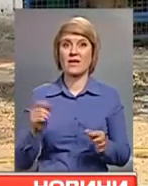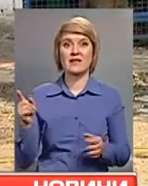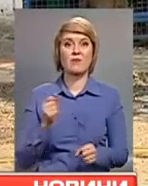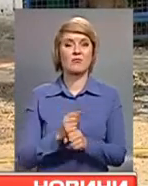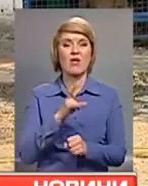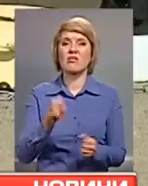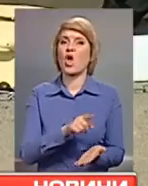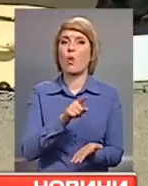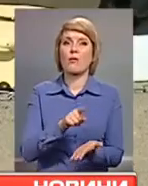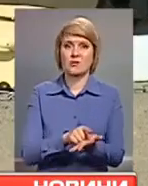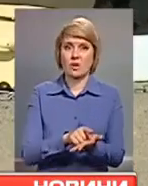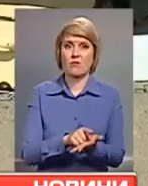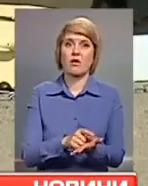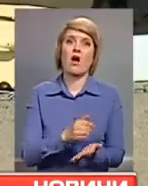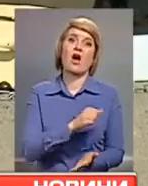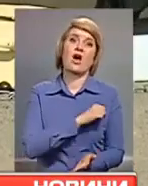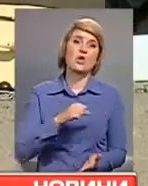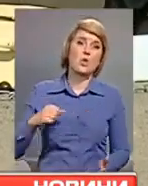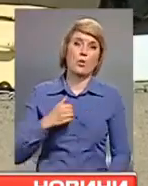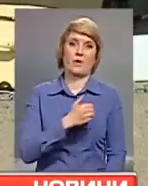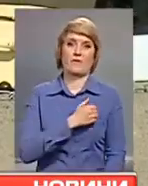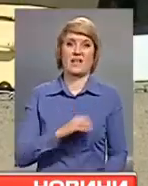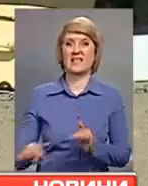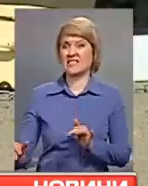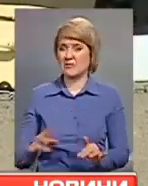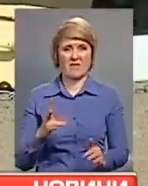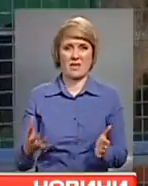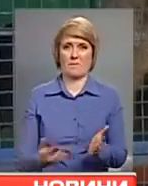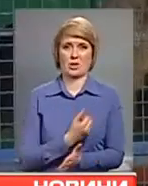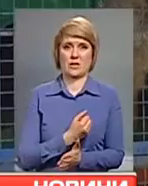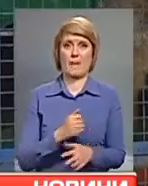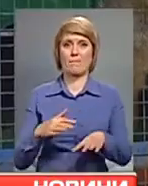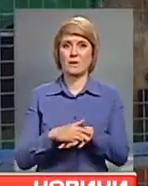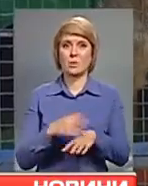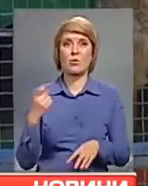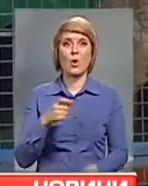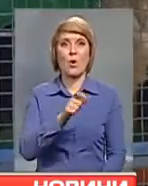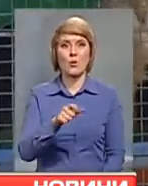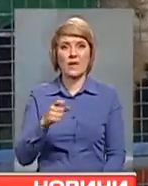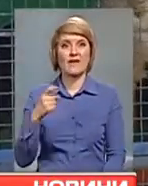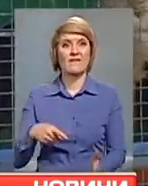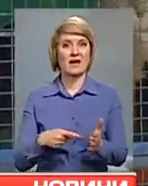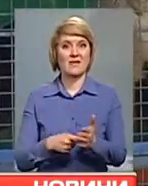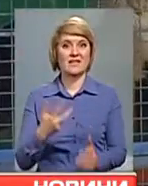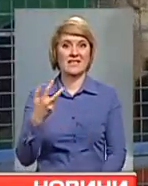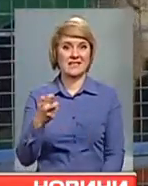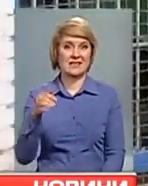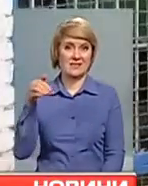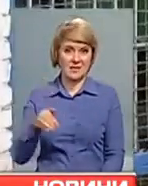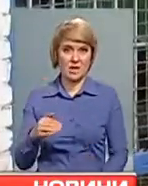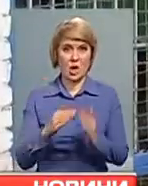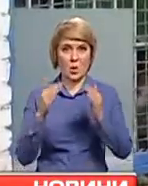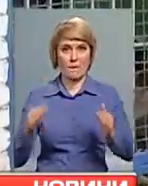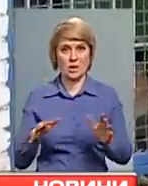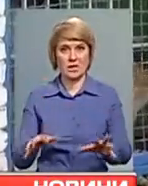не обов'язковою, а добровільною. Справа так і не пішла. За підрахунками комунальників, у Харкові майже 300 тисяч домашніх